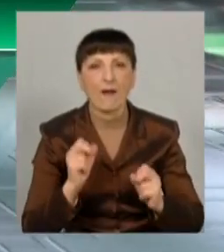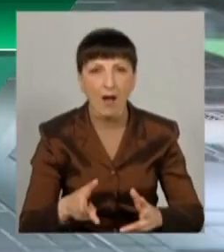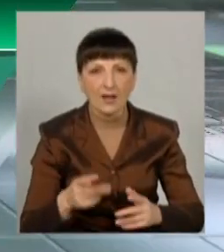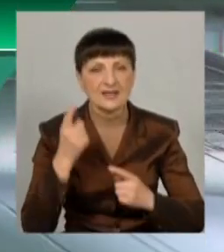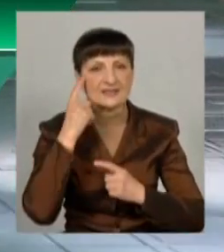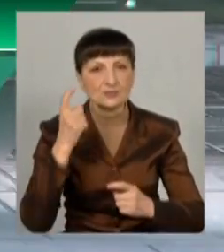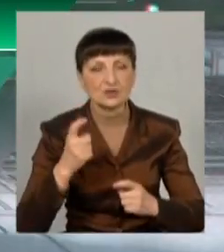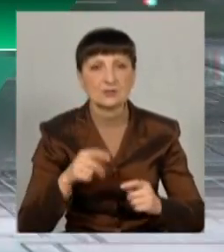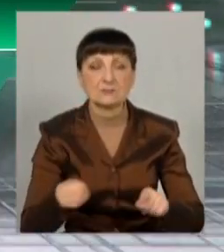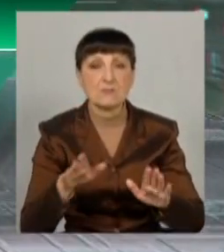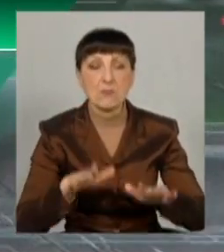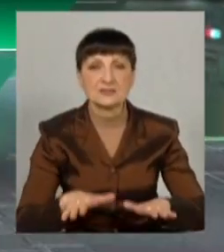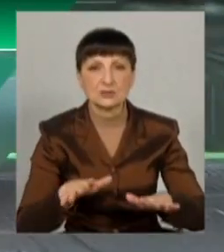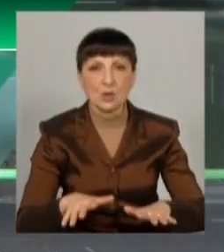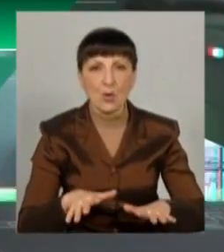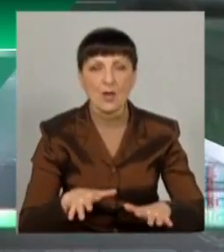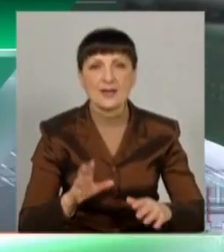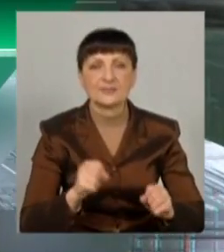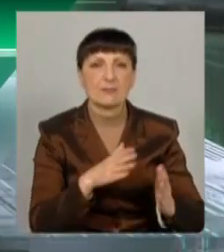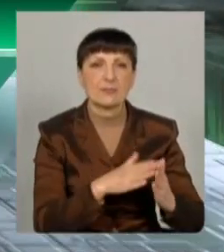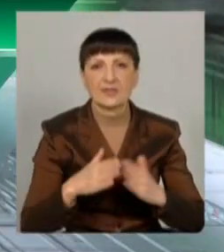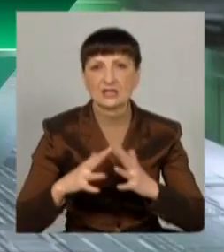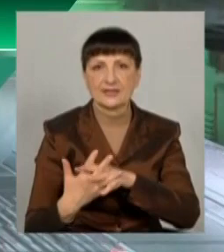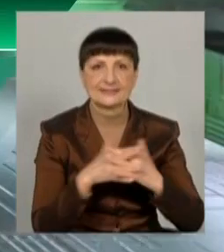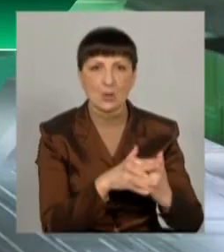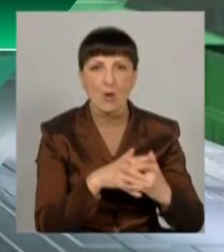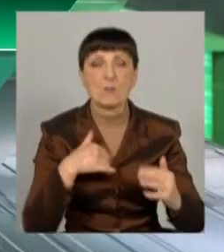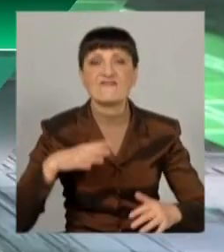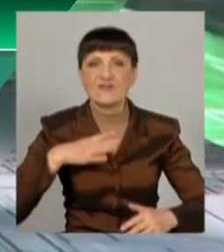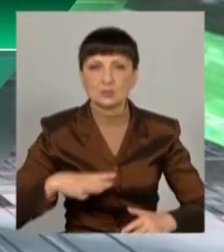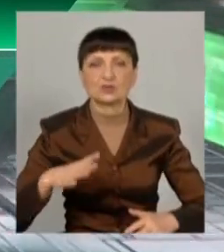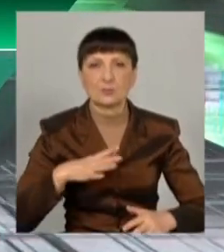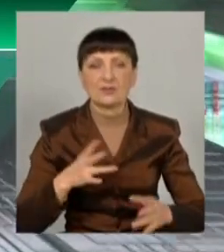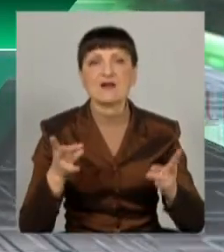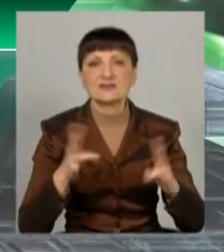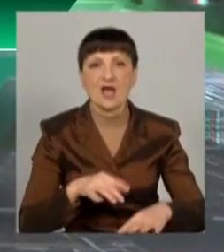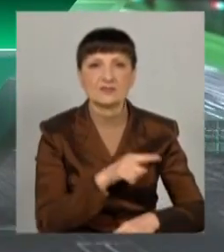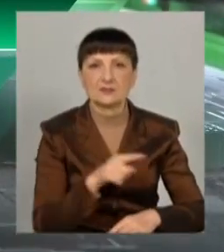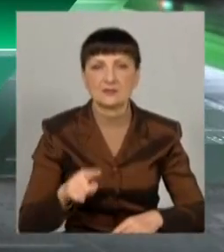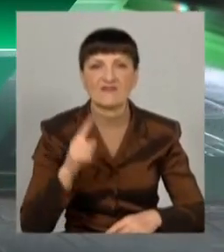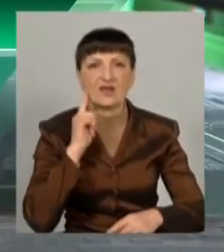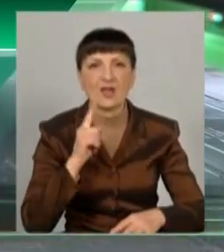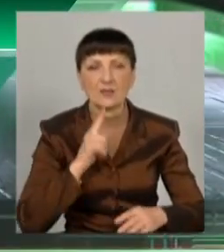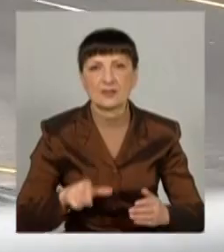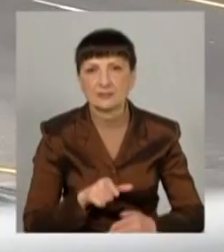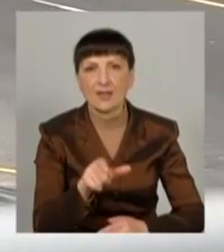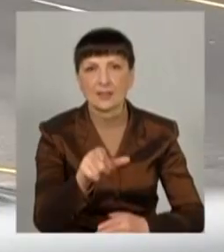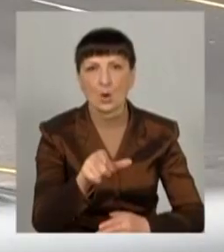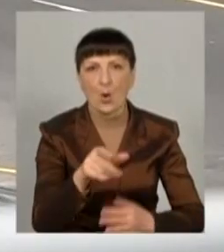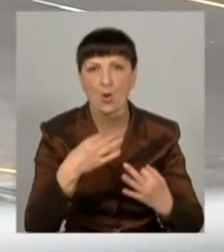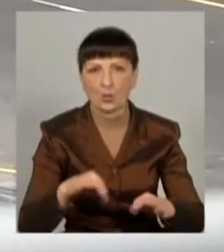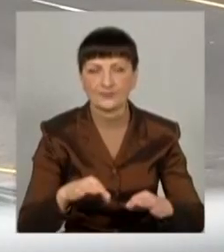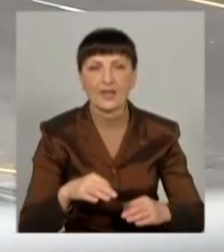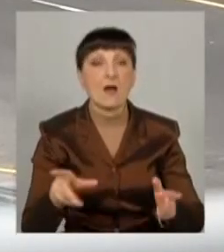сообщения в определенных местах между населенными пунктами, мы вынуждены были оставить в нескольких местах временные выезды на Бакат.